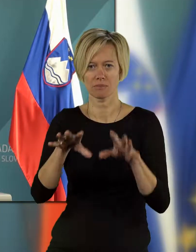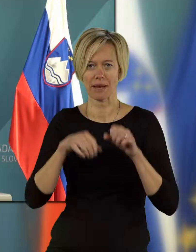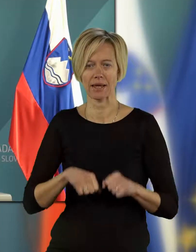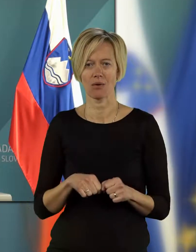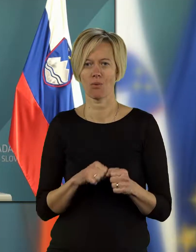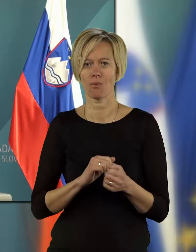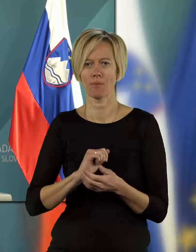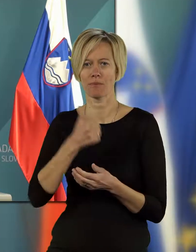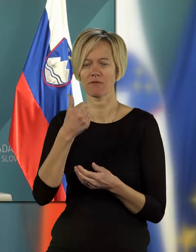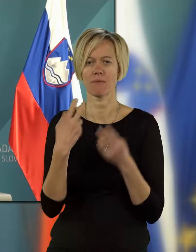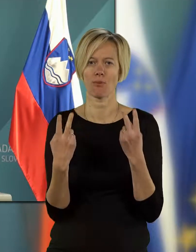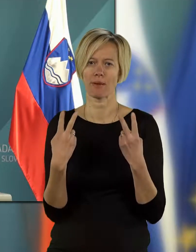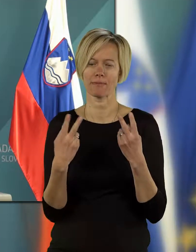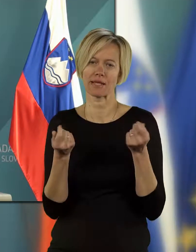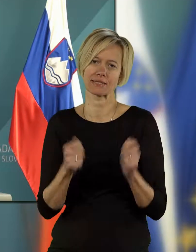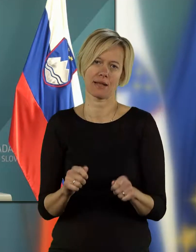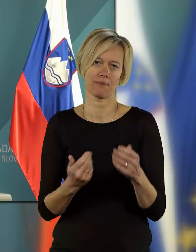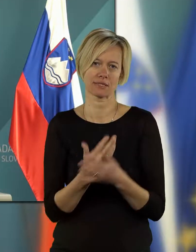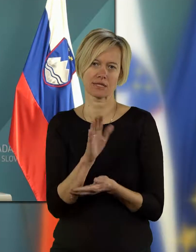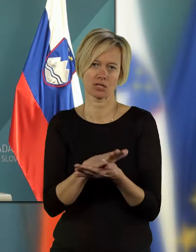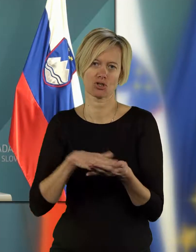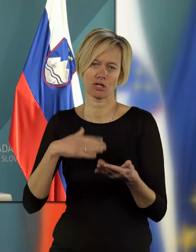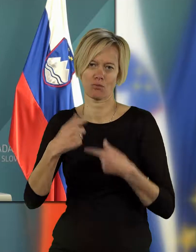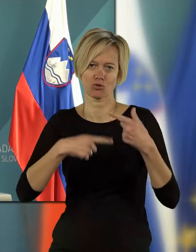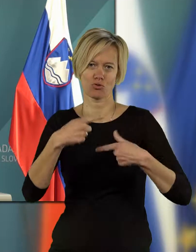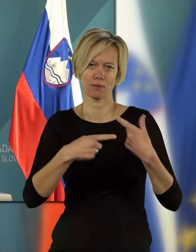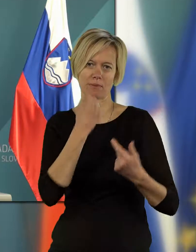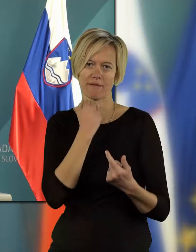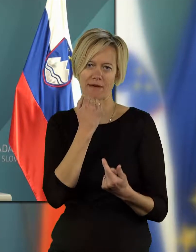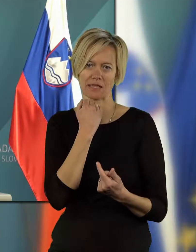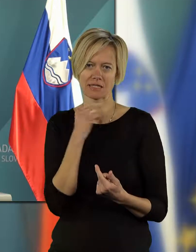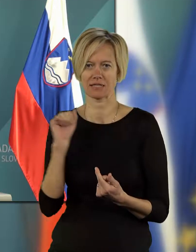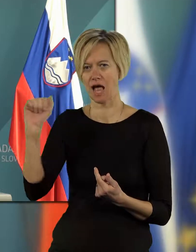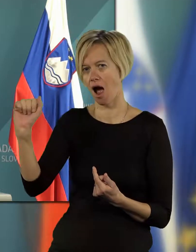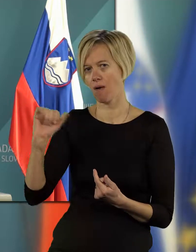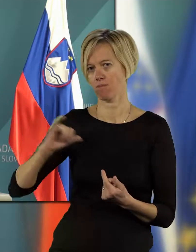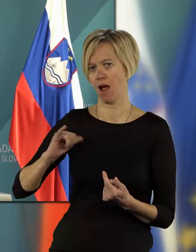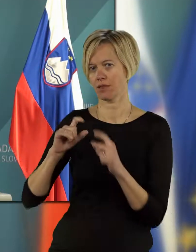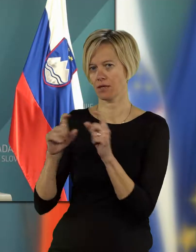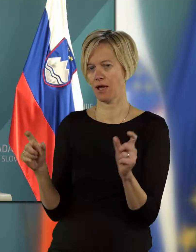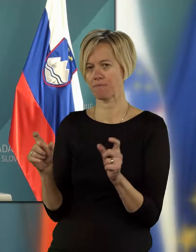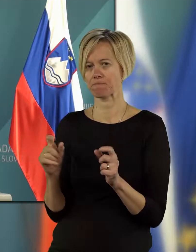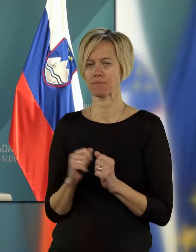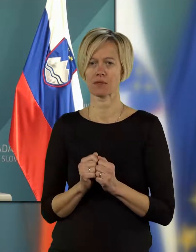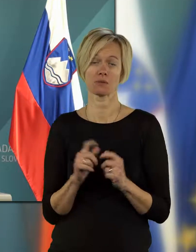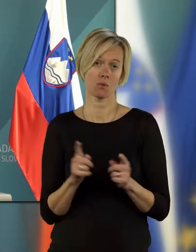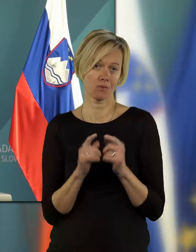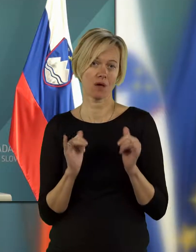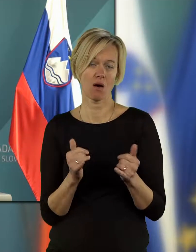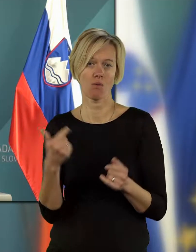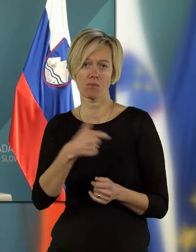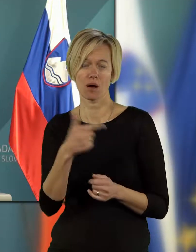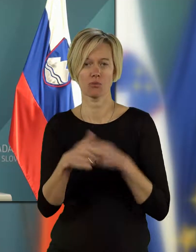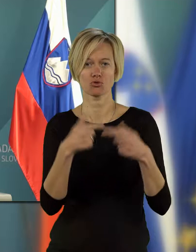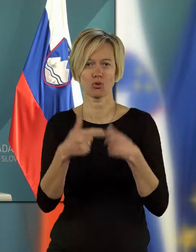sprejel prve pomembne sklepe za začetek postopka privatizacije Abanke, tako da